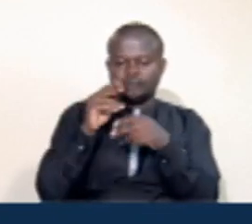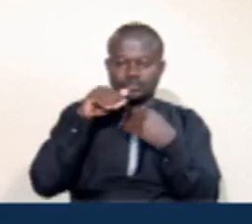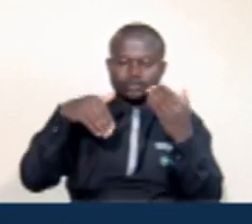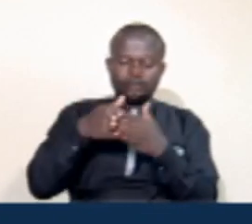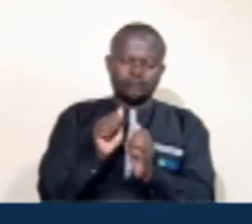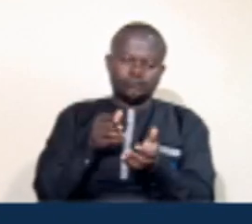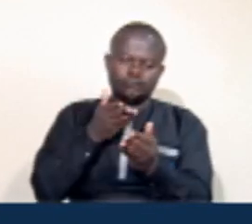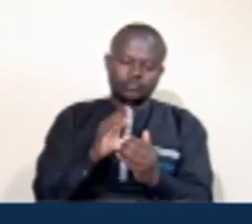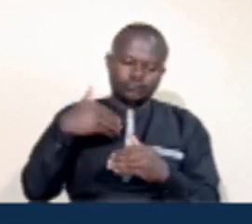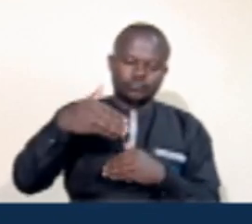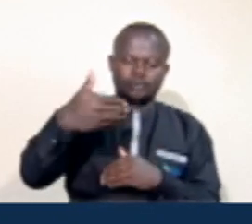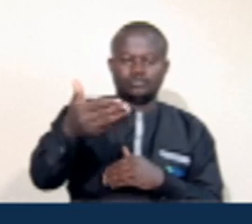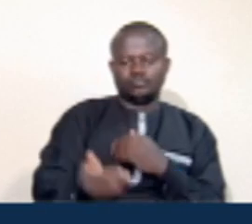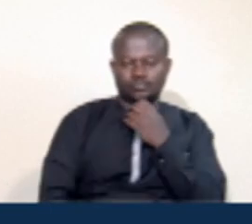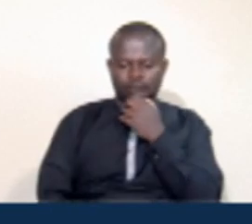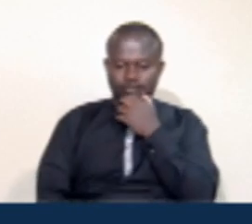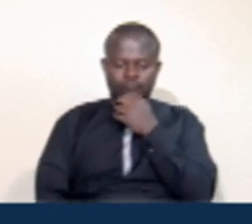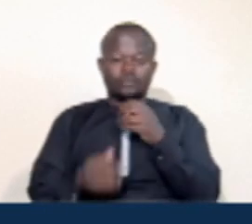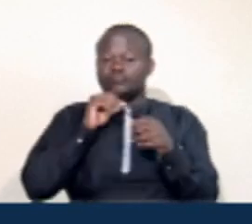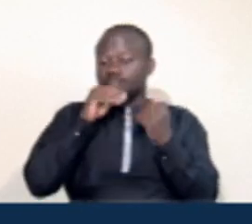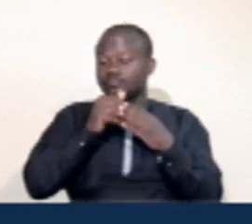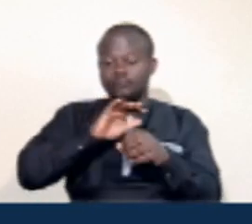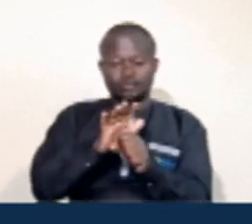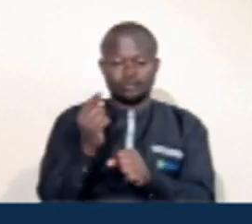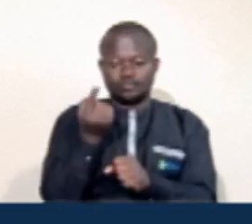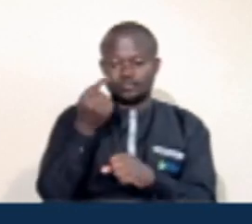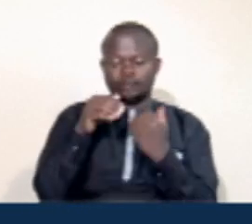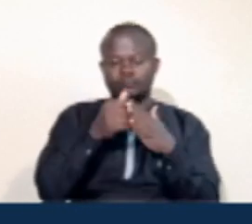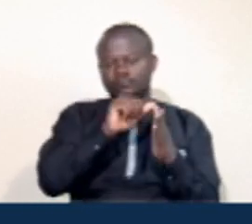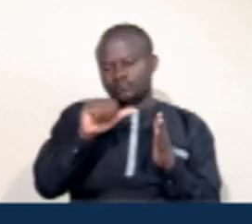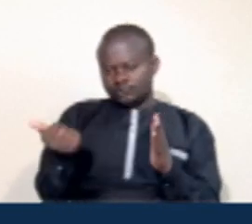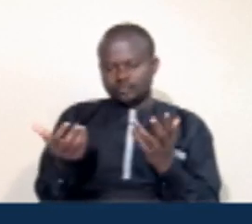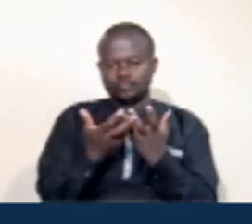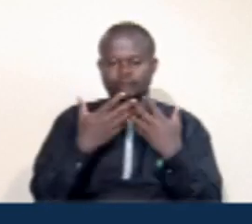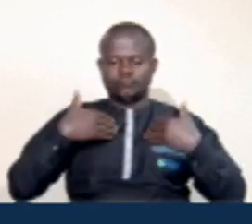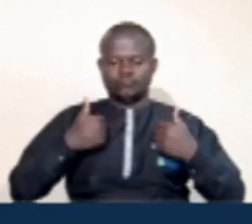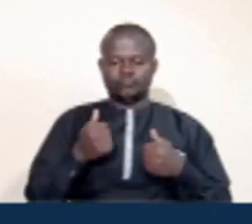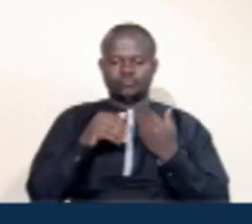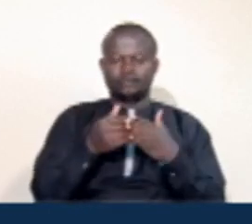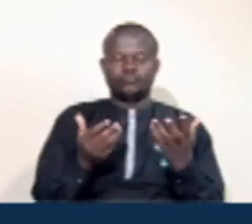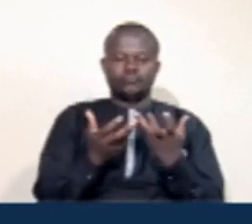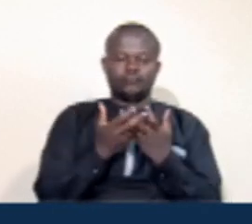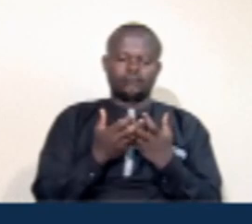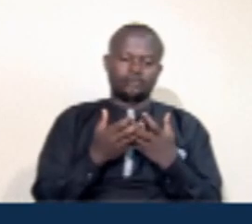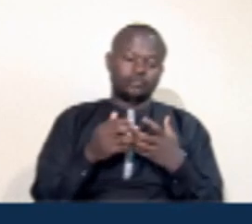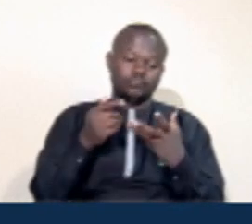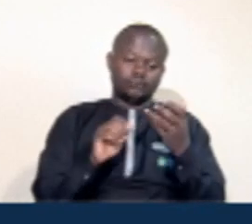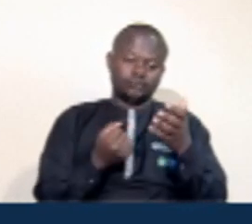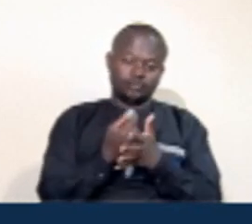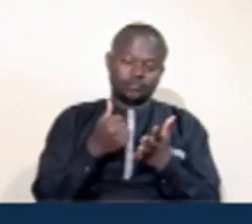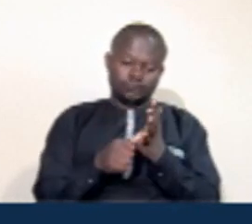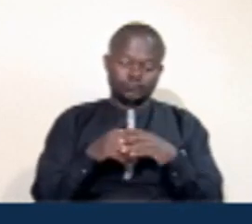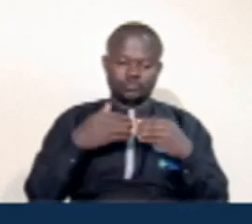hose bazaba bakurikiranwa umwanya umunota ku wundi si kuri COVID gusa ni ku bintu byose bijyanye n'ubuzima hari ibijyanye byose n'icyahungabanya ubuzima